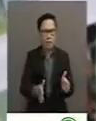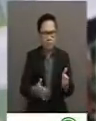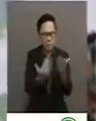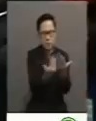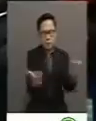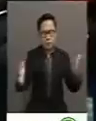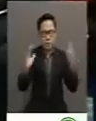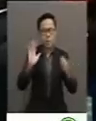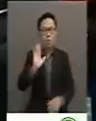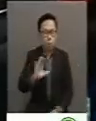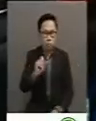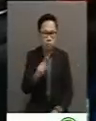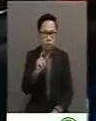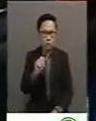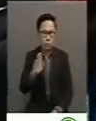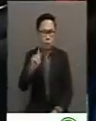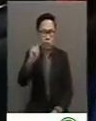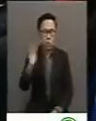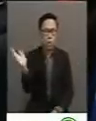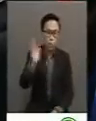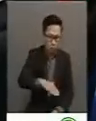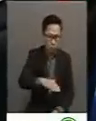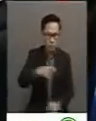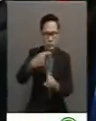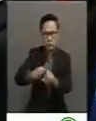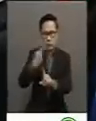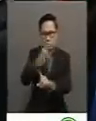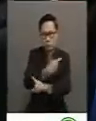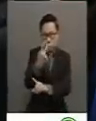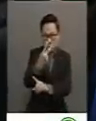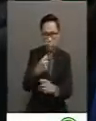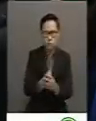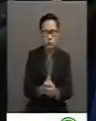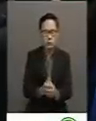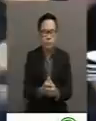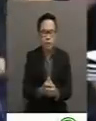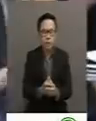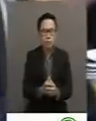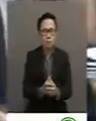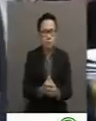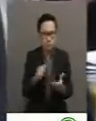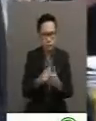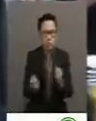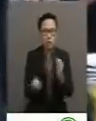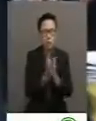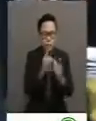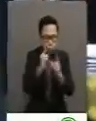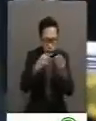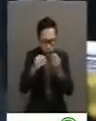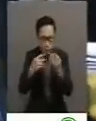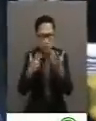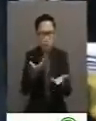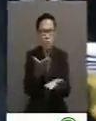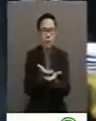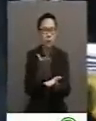บตล้มทับบ้านเหตุเกิดขึ้น2มกราคมที่ผ่านมาช่วงต้นปีนี่แหละครับจากนั้นหลังพูดคุยก็ม